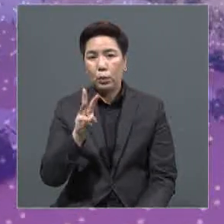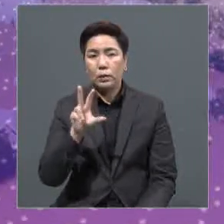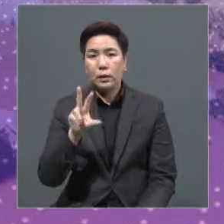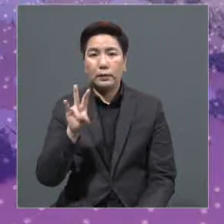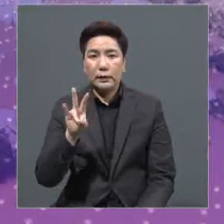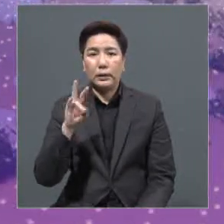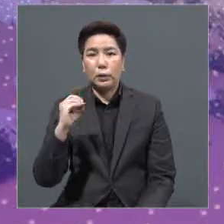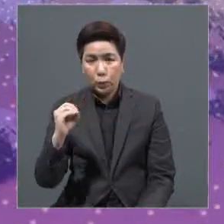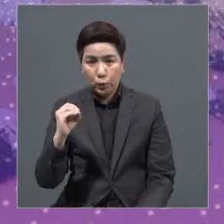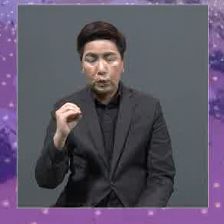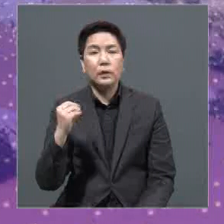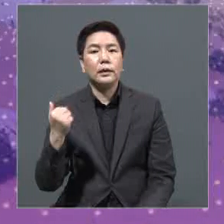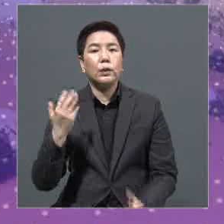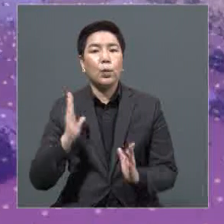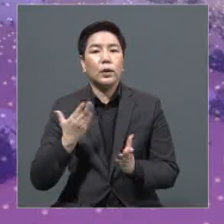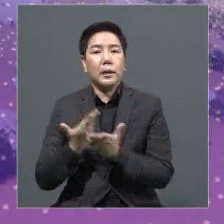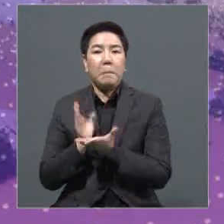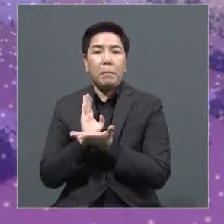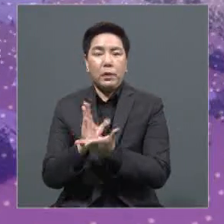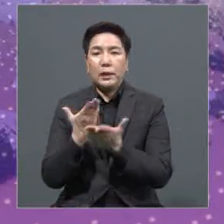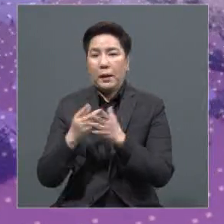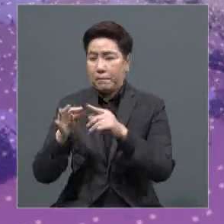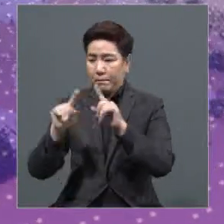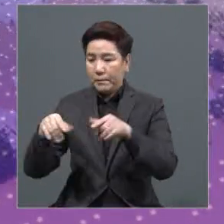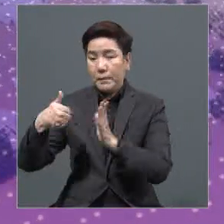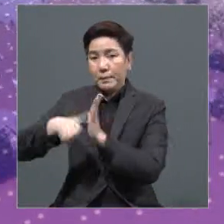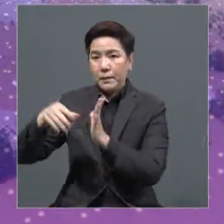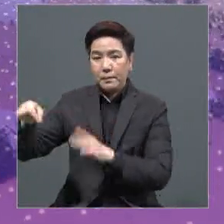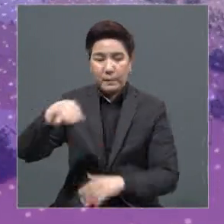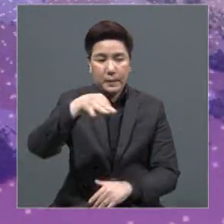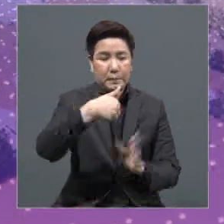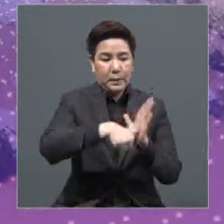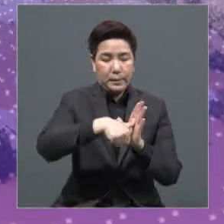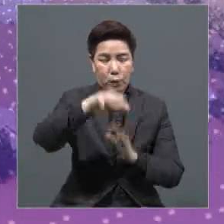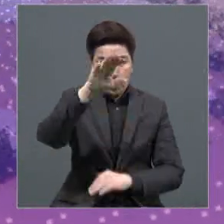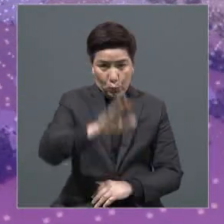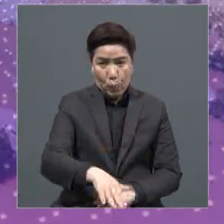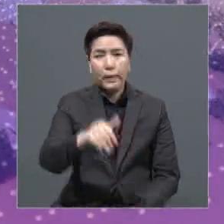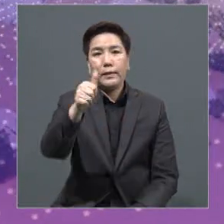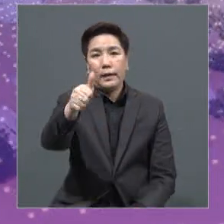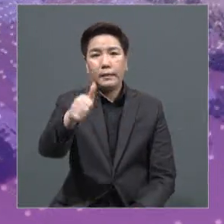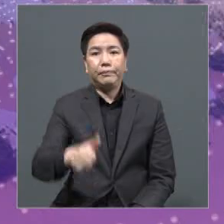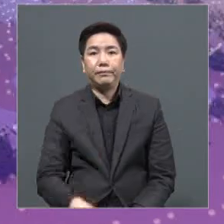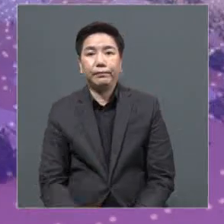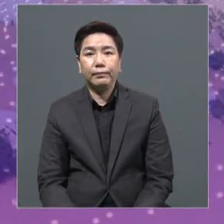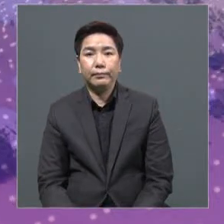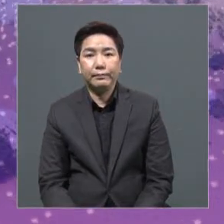37 0โดยผู้บริจาคก็สามารถนำใบกำกับภาษีไปลดหย่อนภาษีได้ครับ